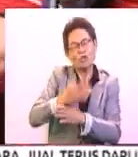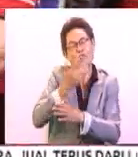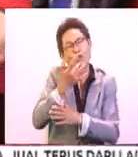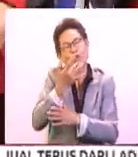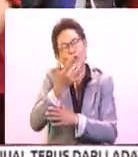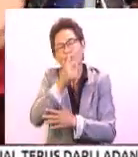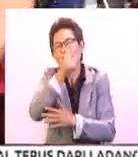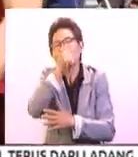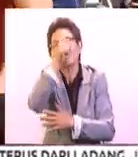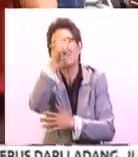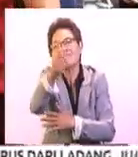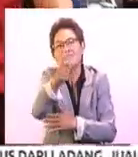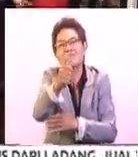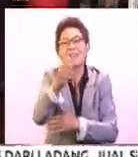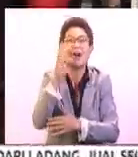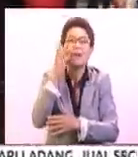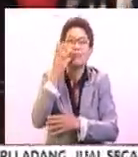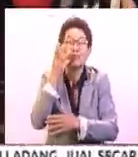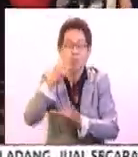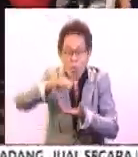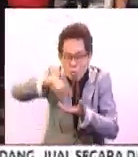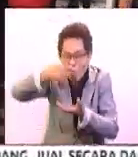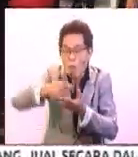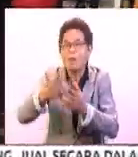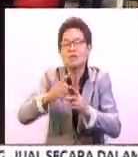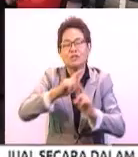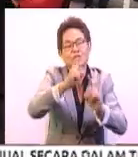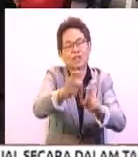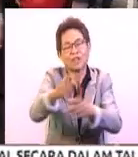juadah bubur lambuk istimewa kepada orang ramai.